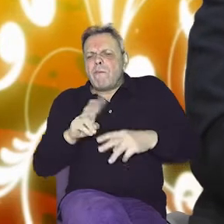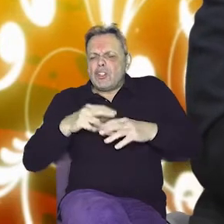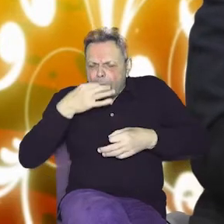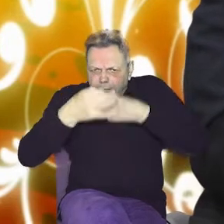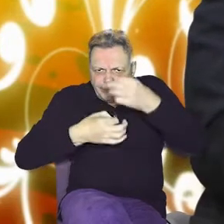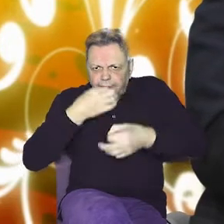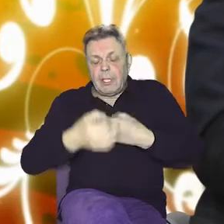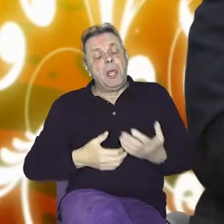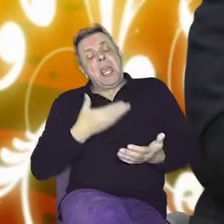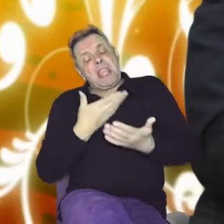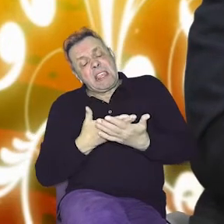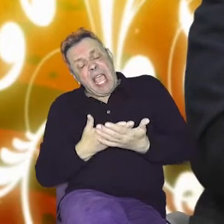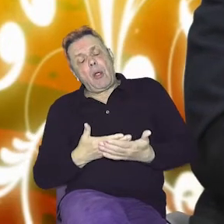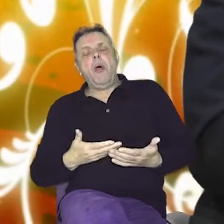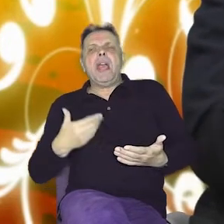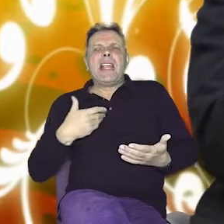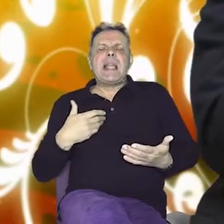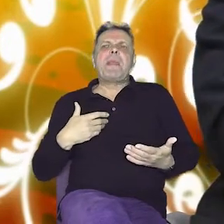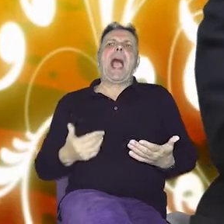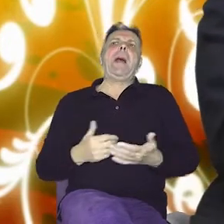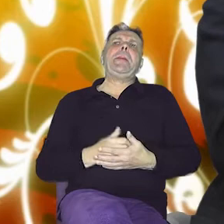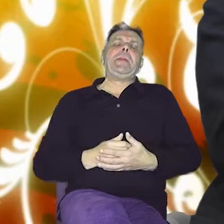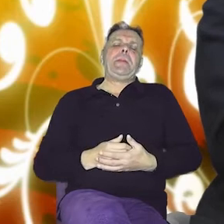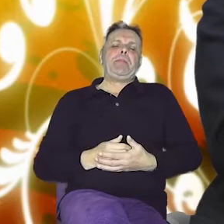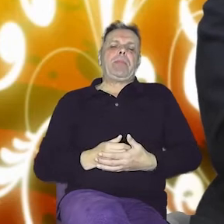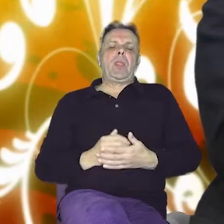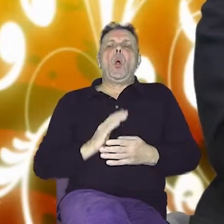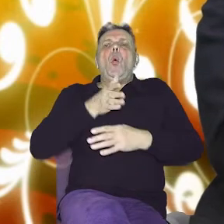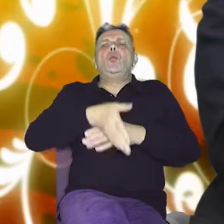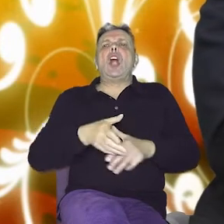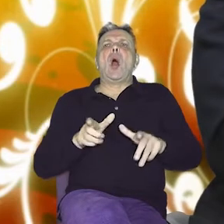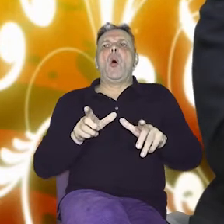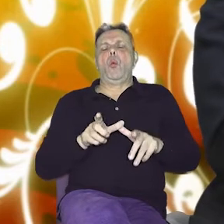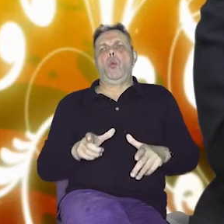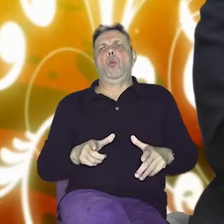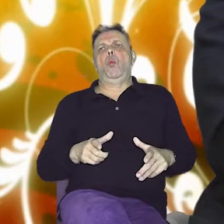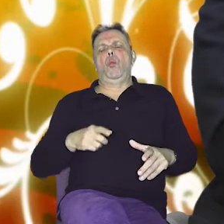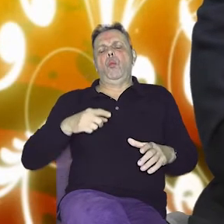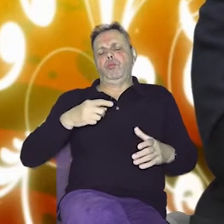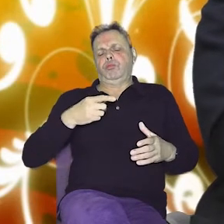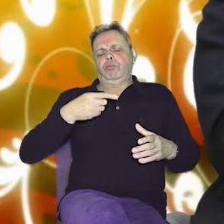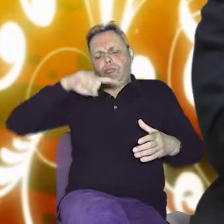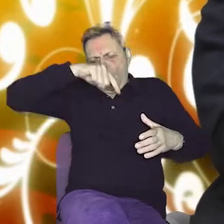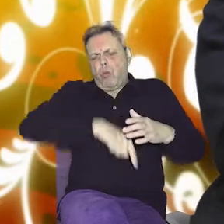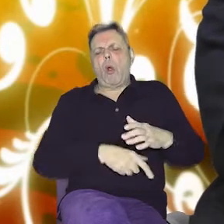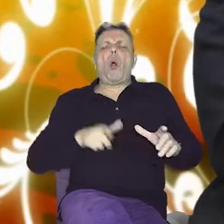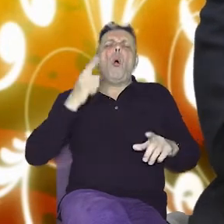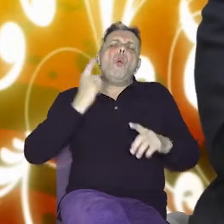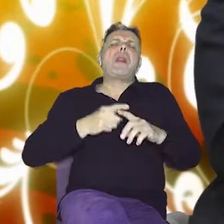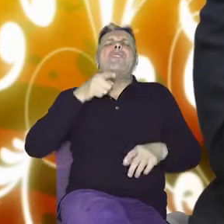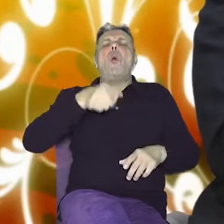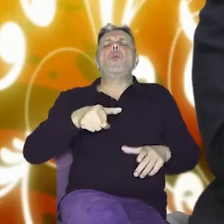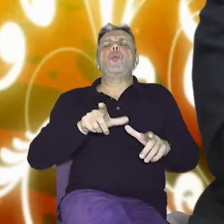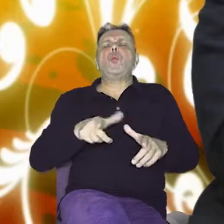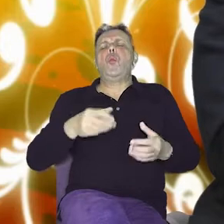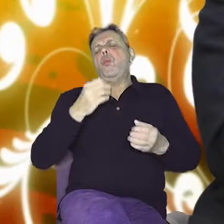baviti sa time. Tako da sam onda praktički sam ušao vrlo, vrlo duboko i opsežno upravo u